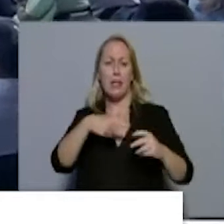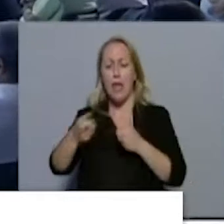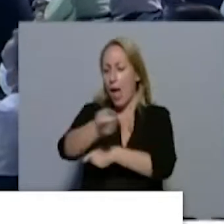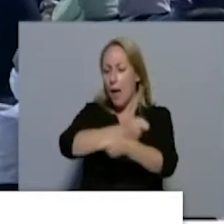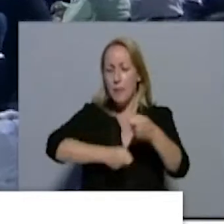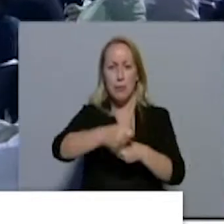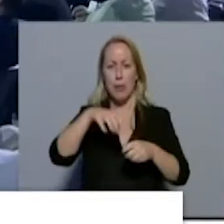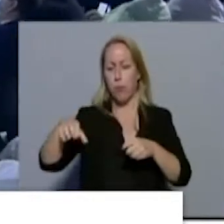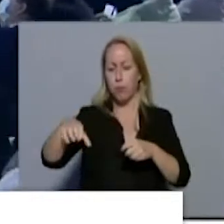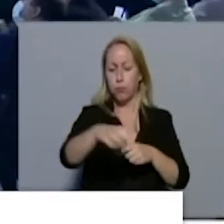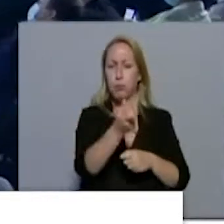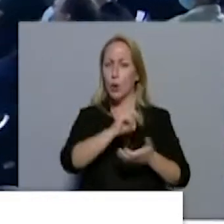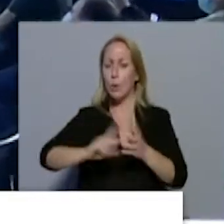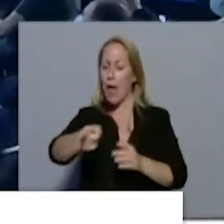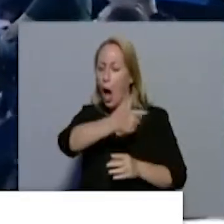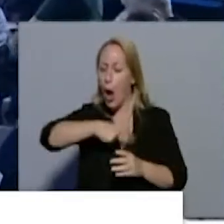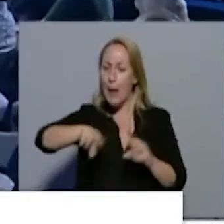επιχειρηματικής και οικονομικής ζωής.